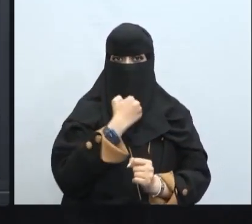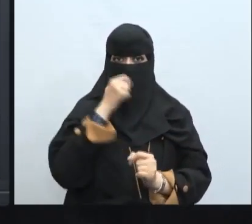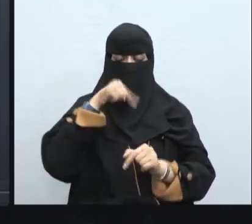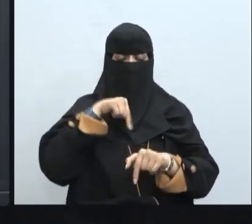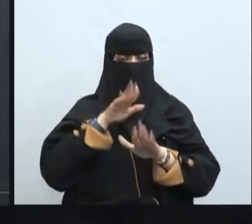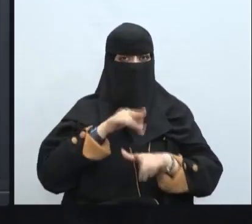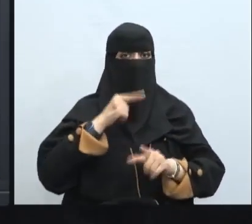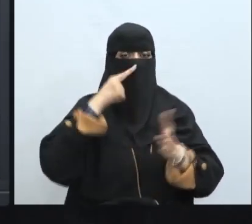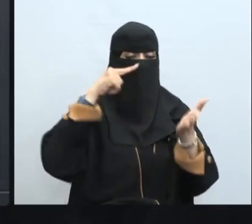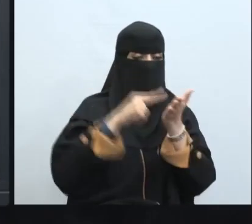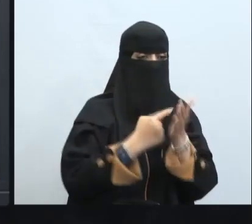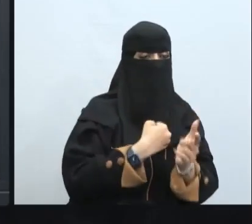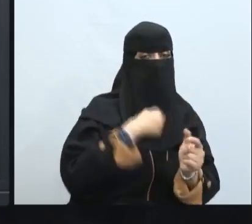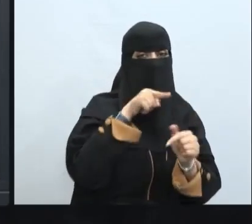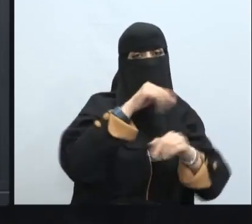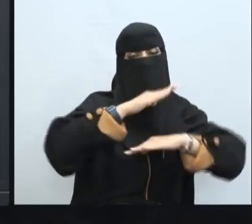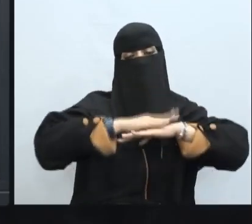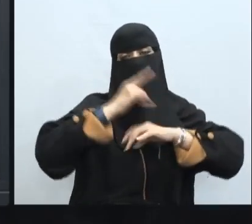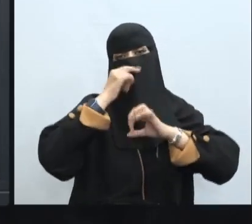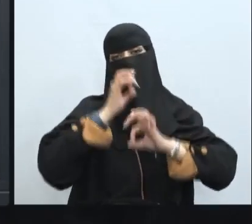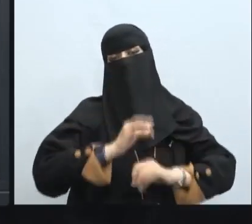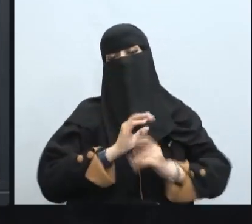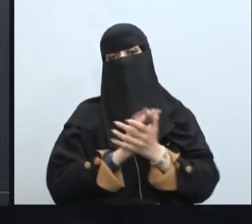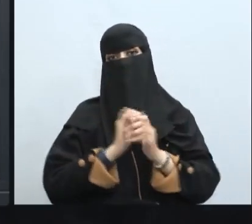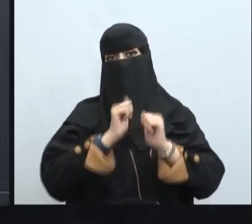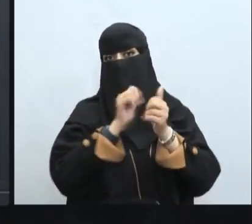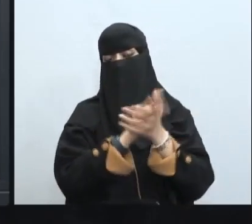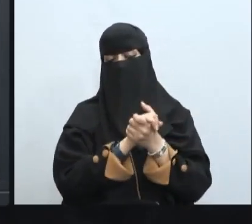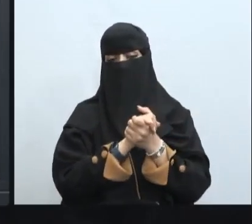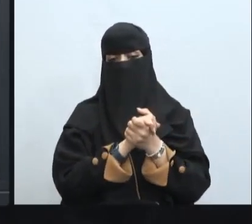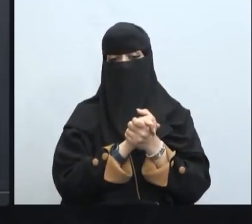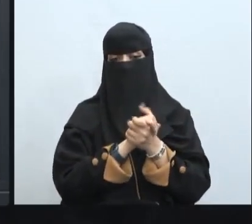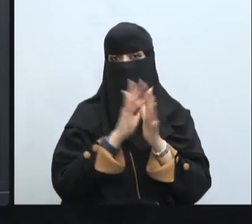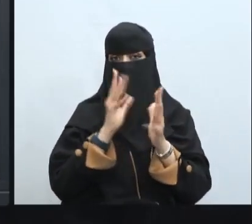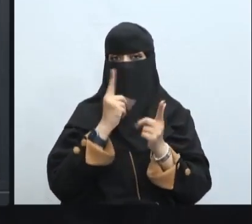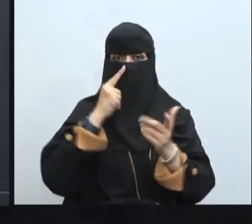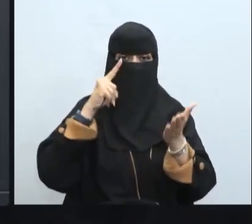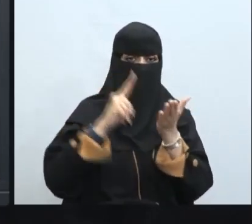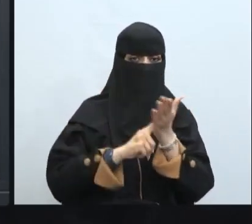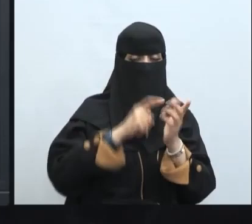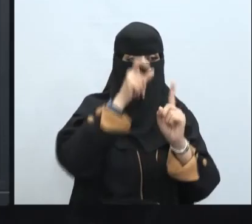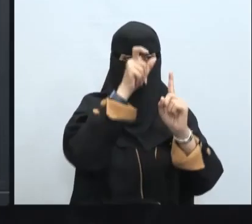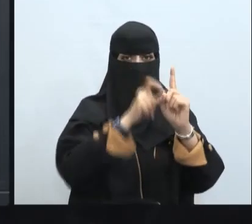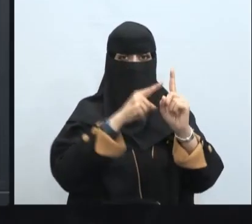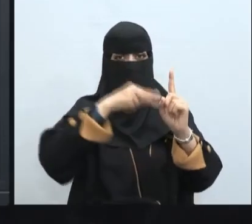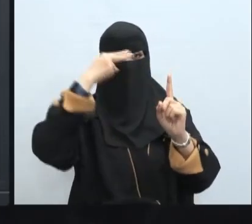بها وعليه واجبات يلتزم بها واجبات المواطن السعودي